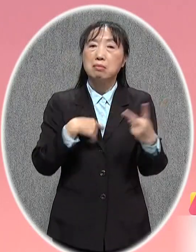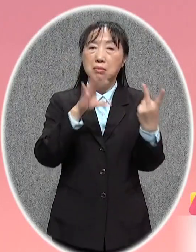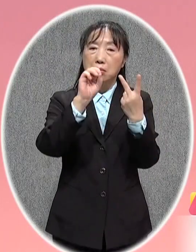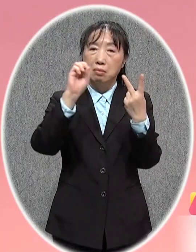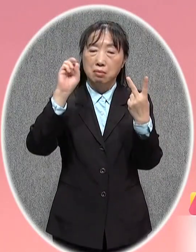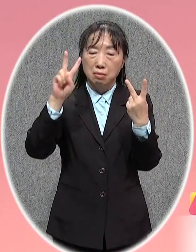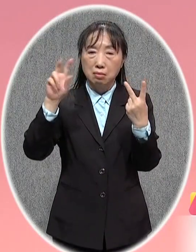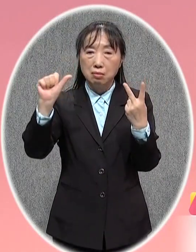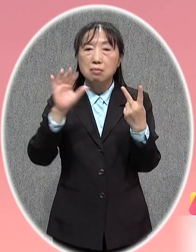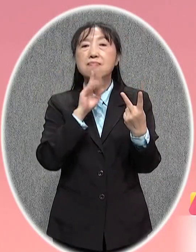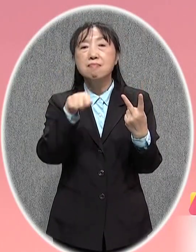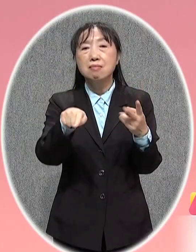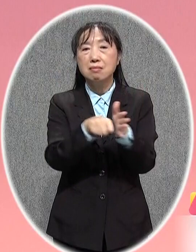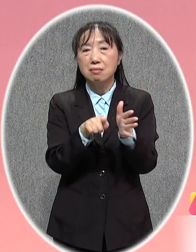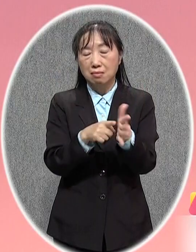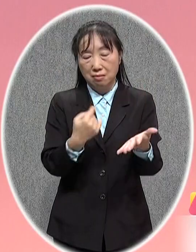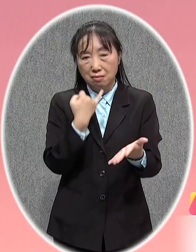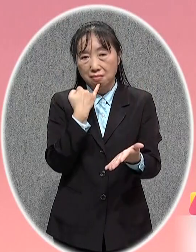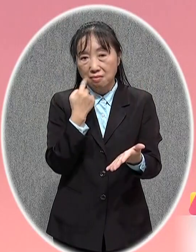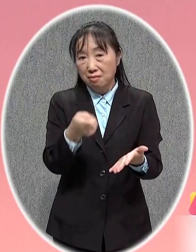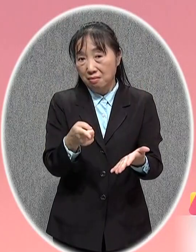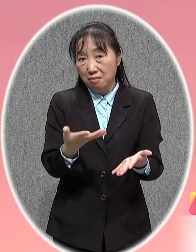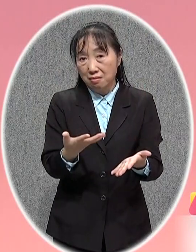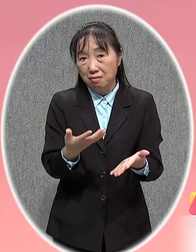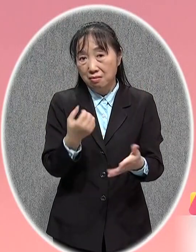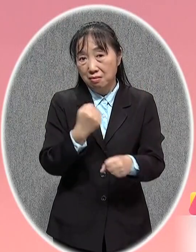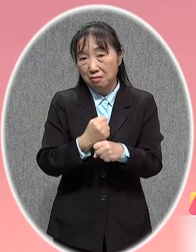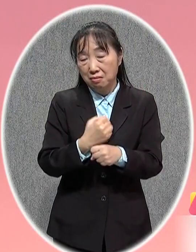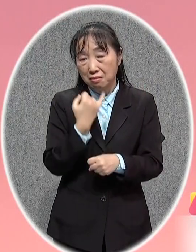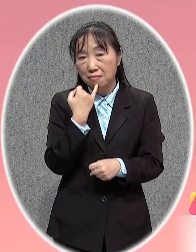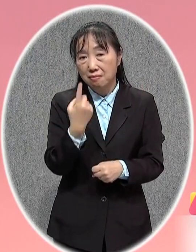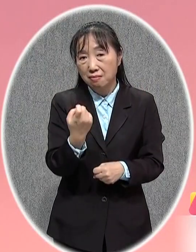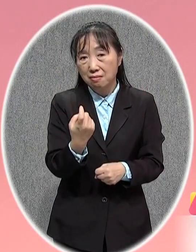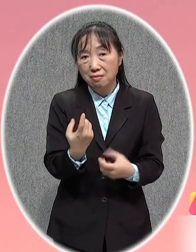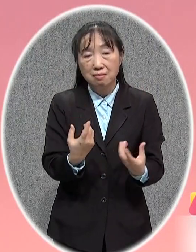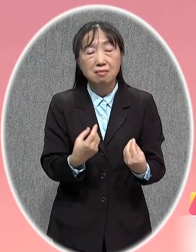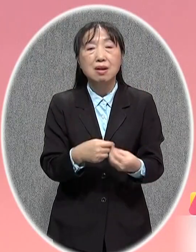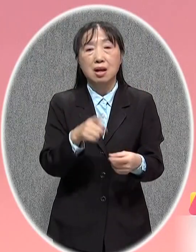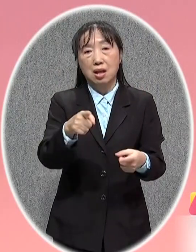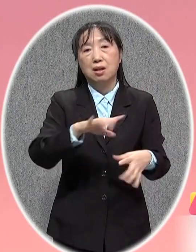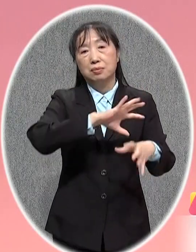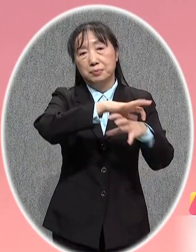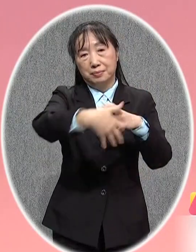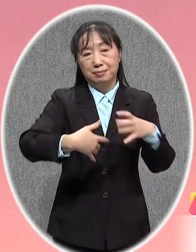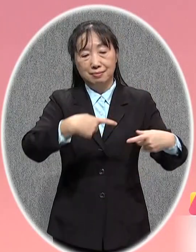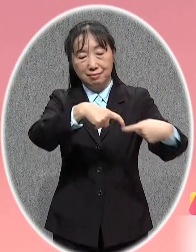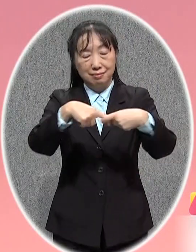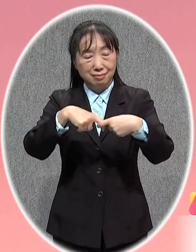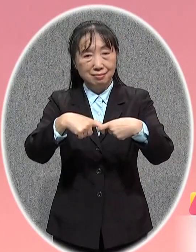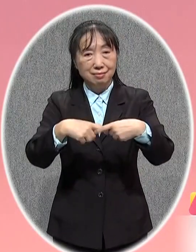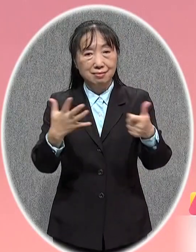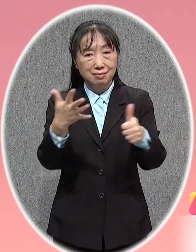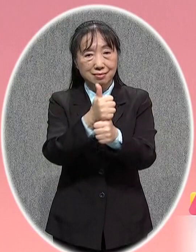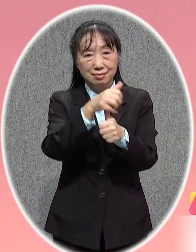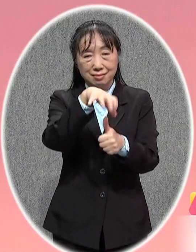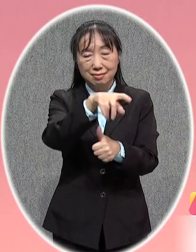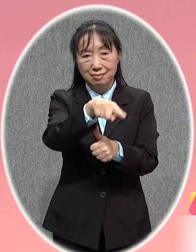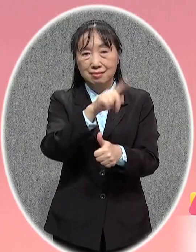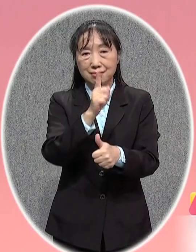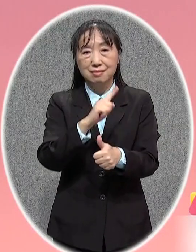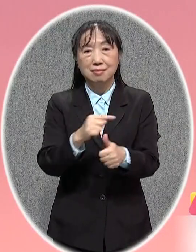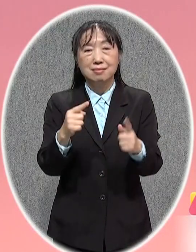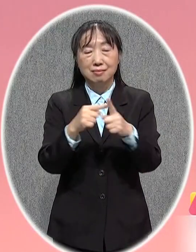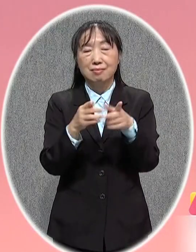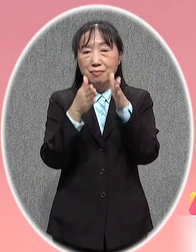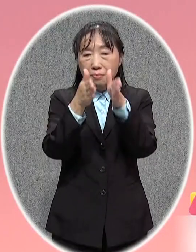净零碳排？更何况连国际能源总署都认为说，人类在往再生